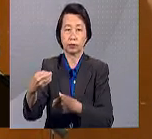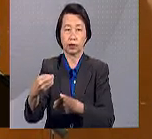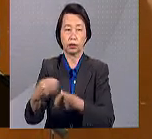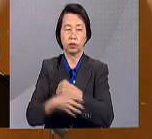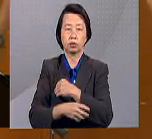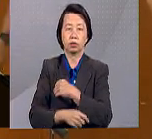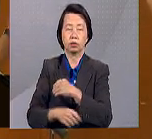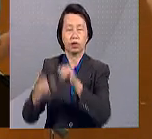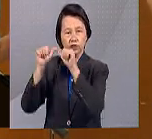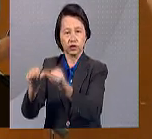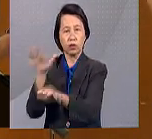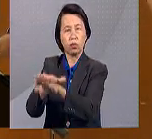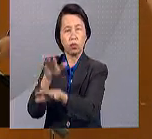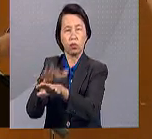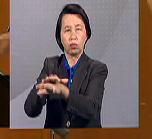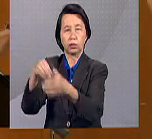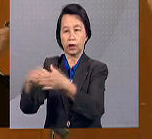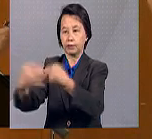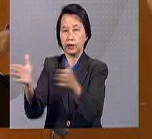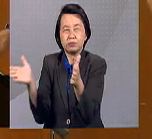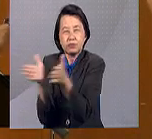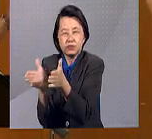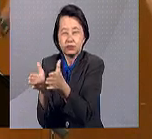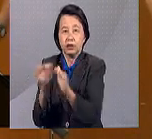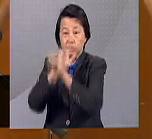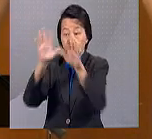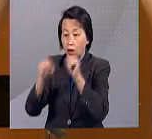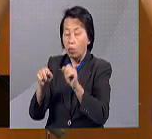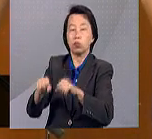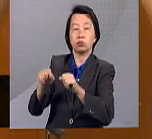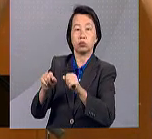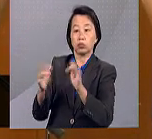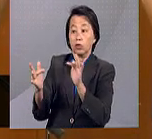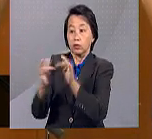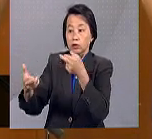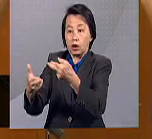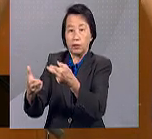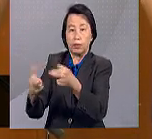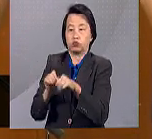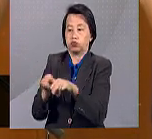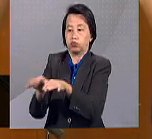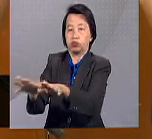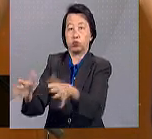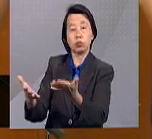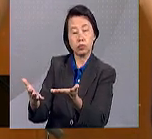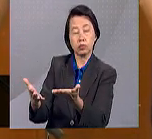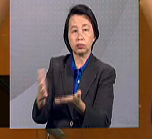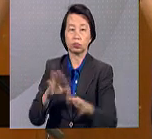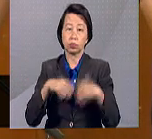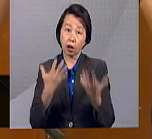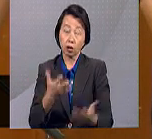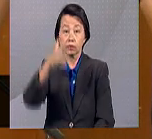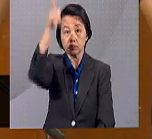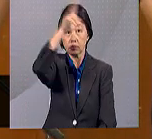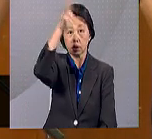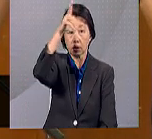serta tinggal beramai-ramai di dalam bilik yang padat yang jelas boleh terjadinya kontak rapat COVID-19. Bagaimana